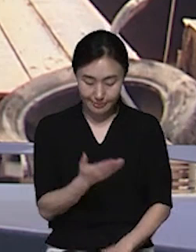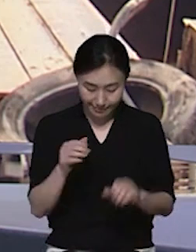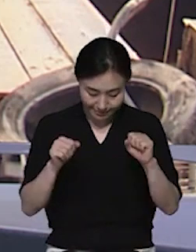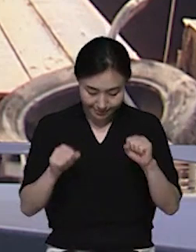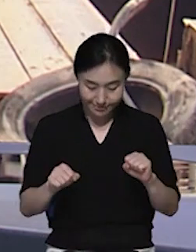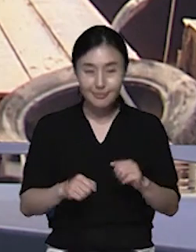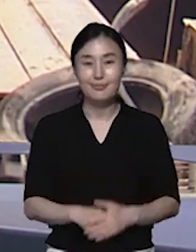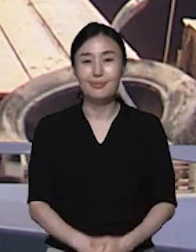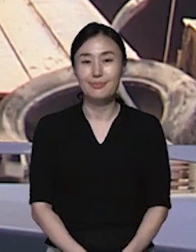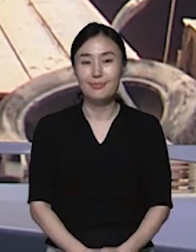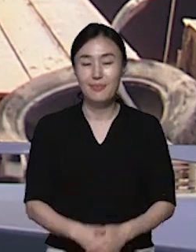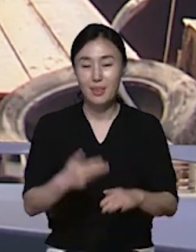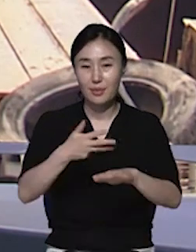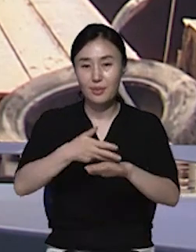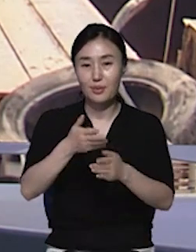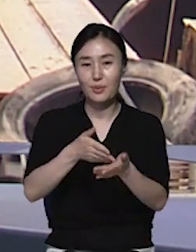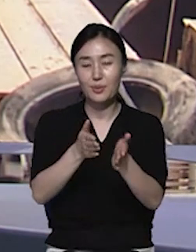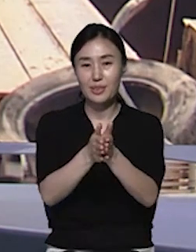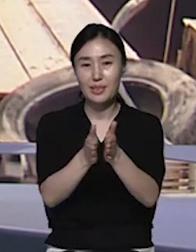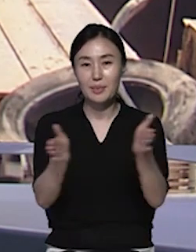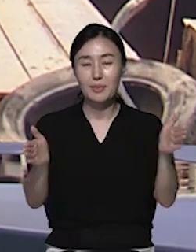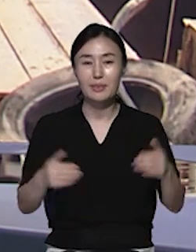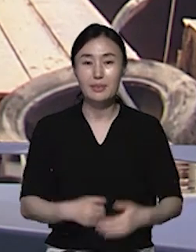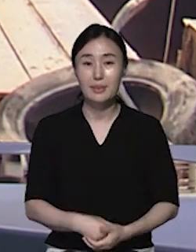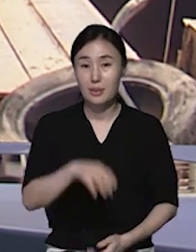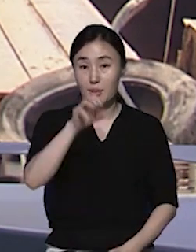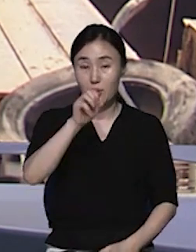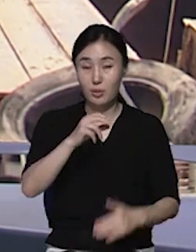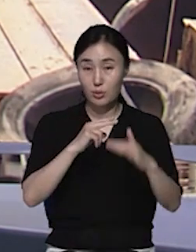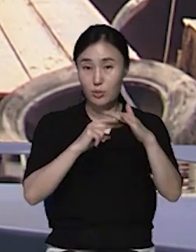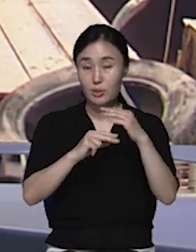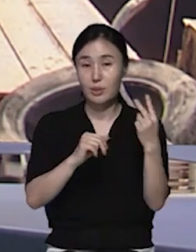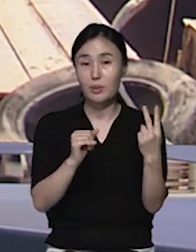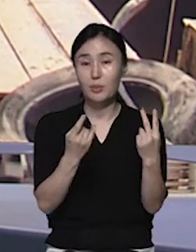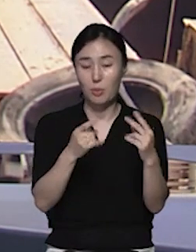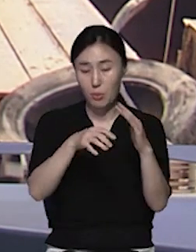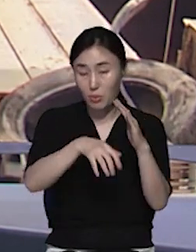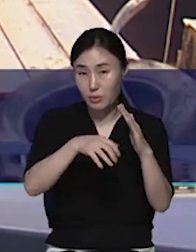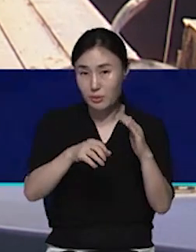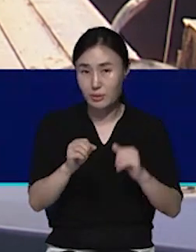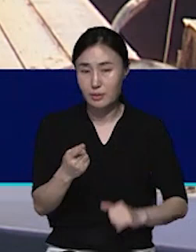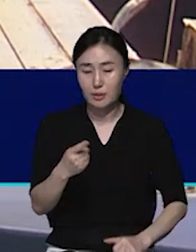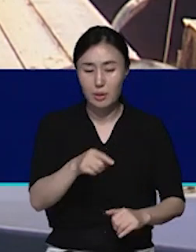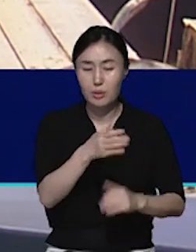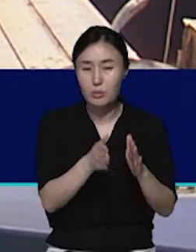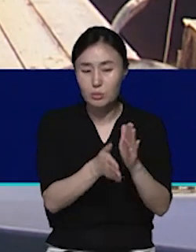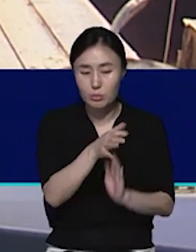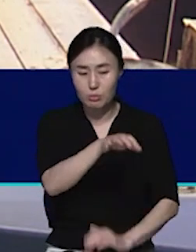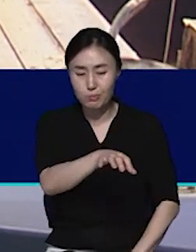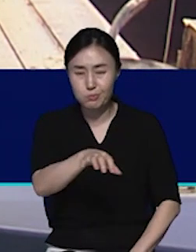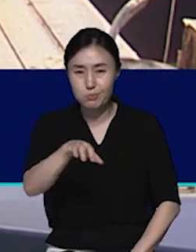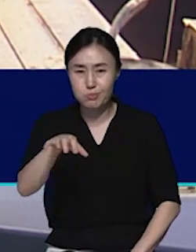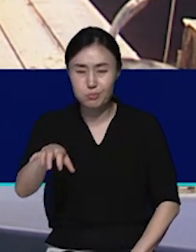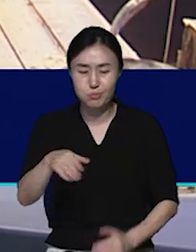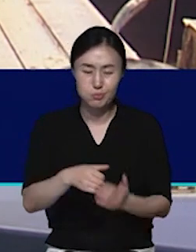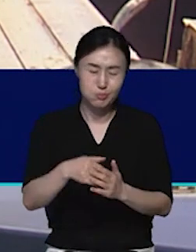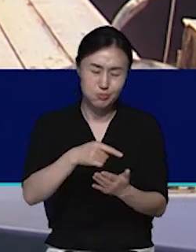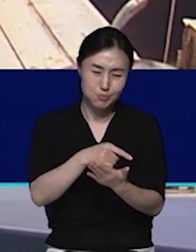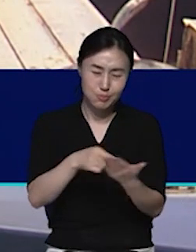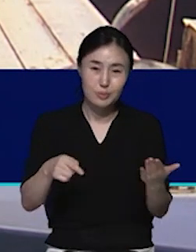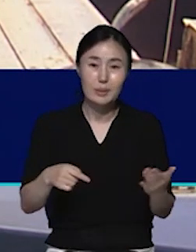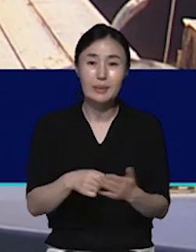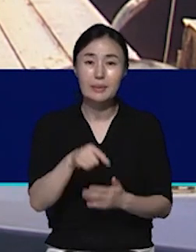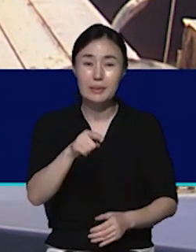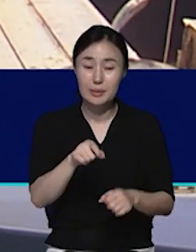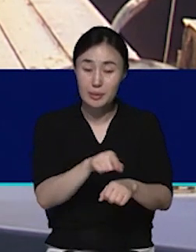여러분 안녕하십니까? KBC 8시 뉴스입니다. 광주 도시철도 2호선 공사로 도심 곳곳이 몸살을 앓고 있는데요.